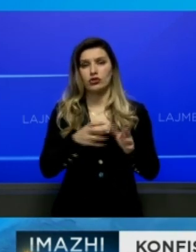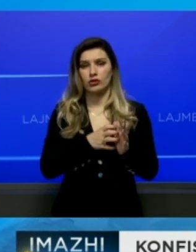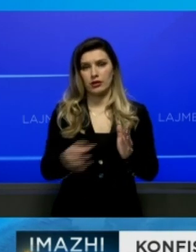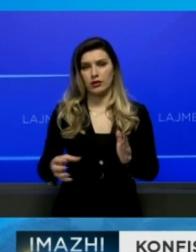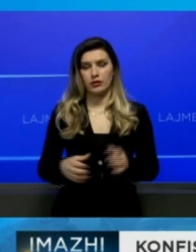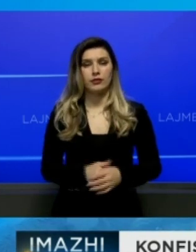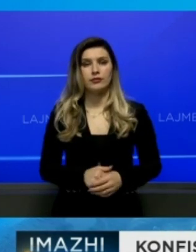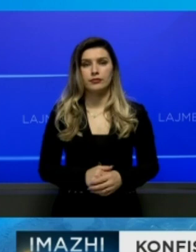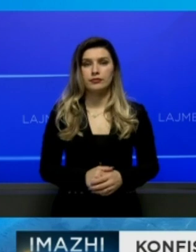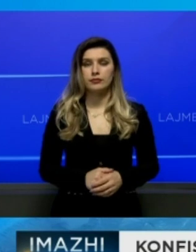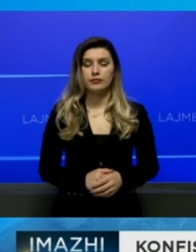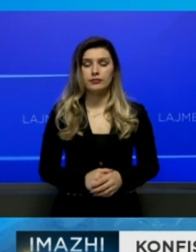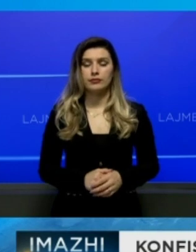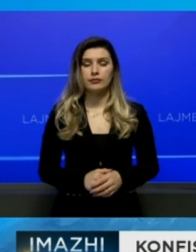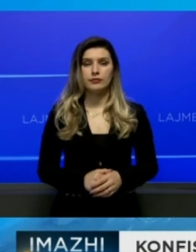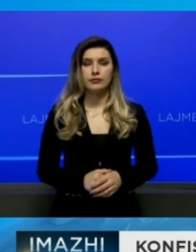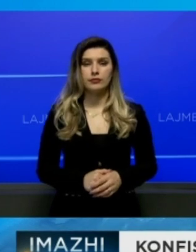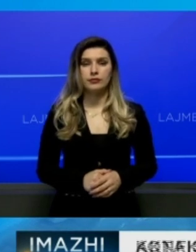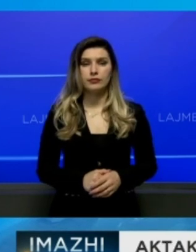regullt.